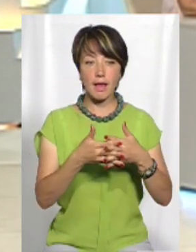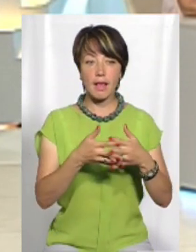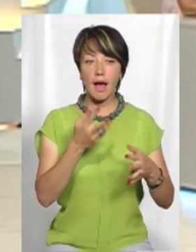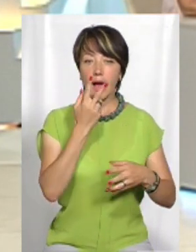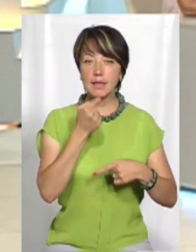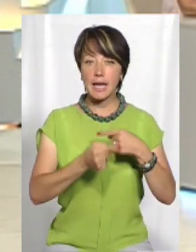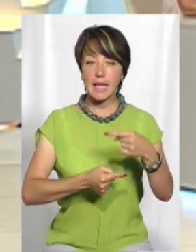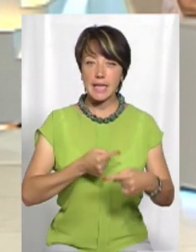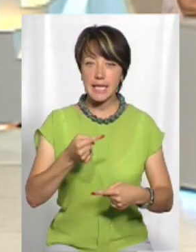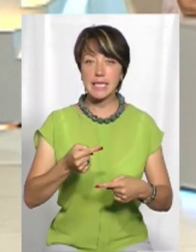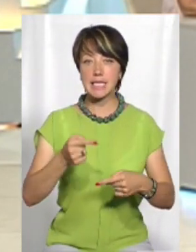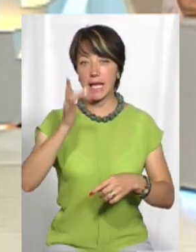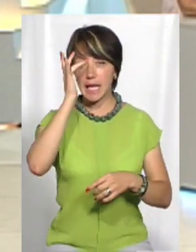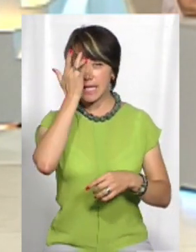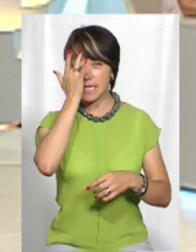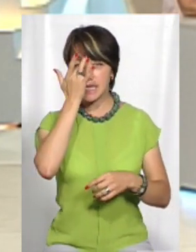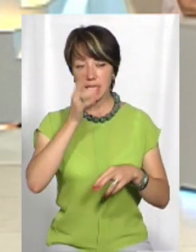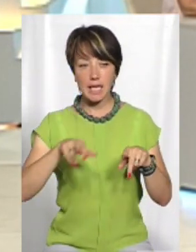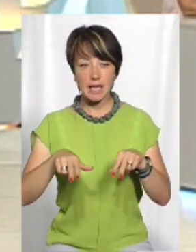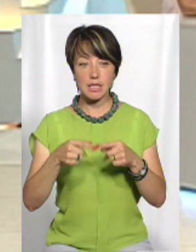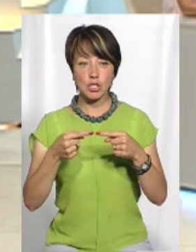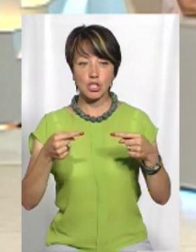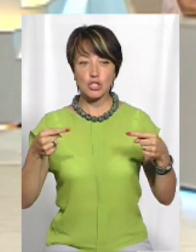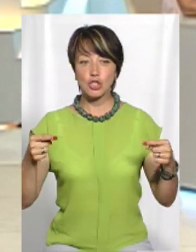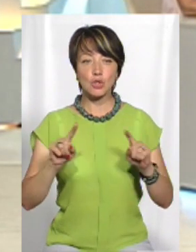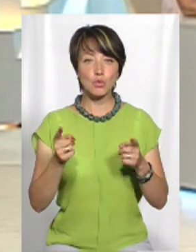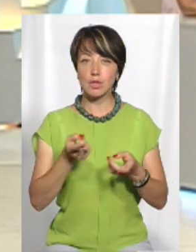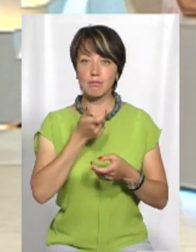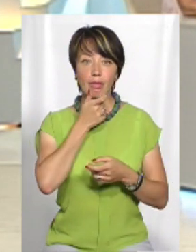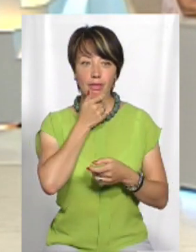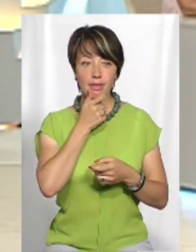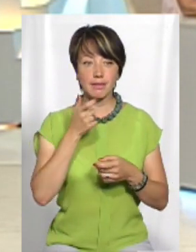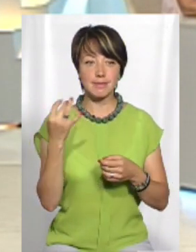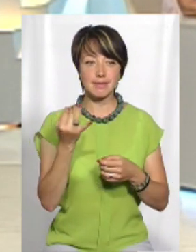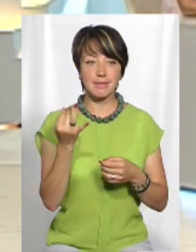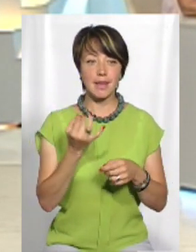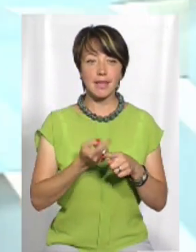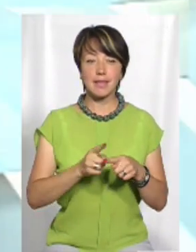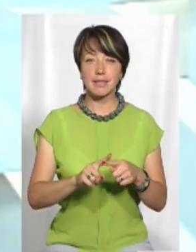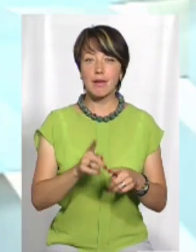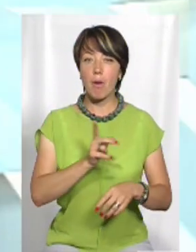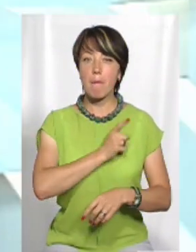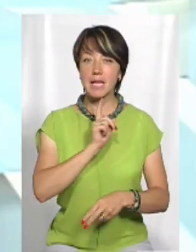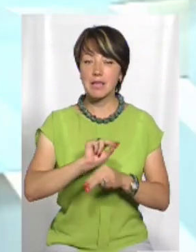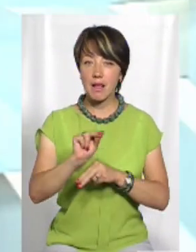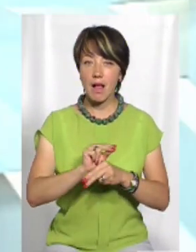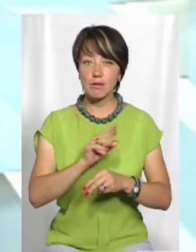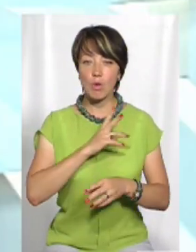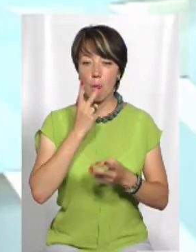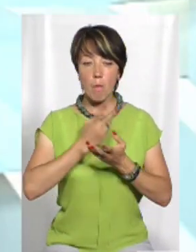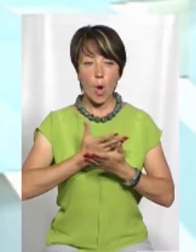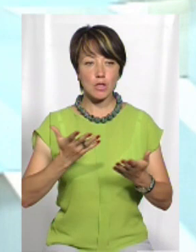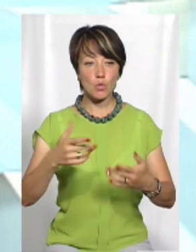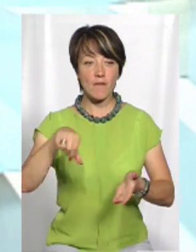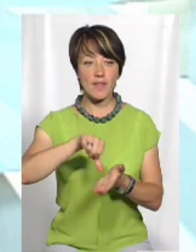традиції і індійських танців, і інших. Ну, дуже видовищний, дуже гарний. Це були майстер-класи, це були